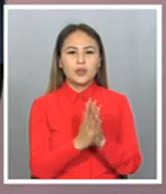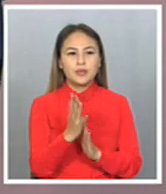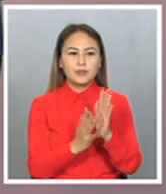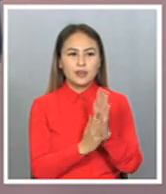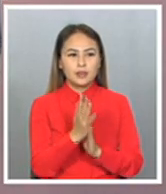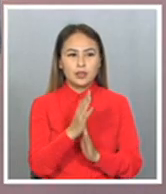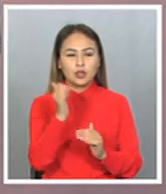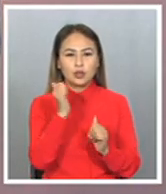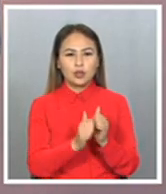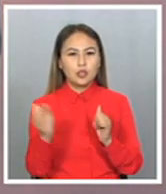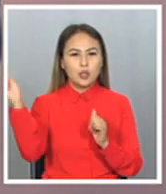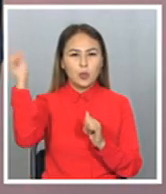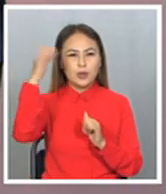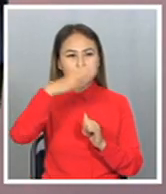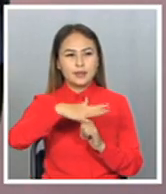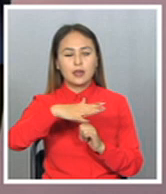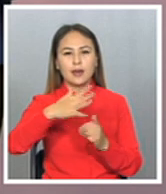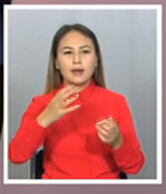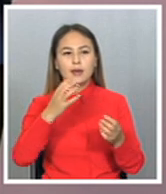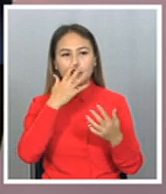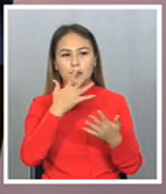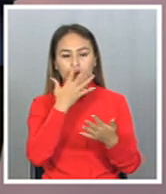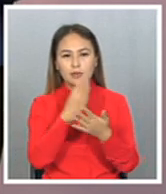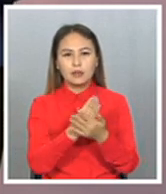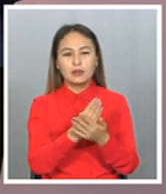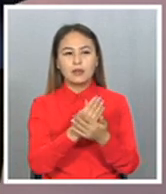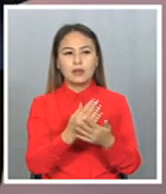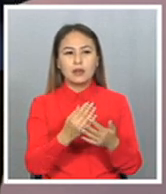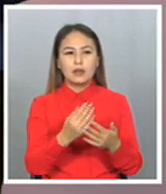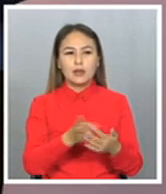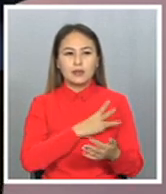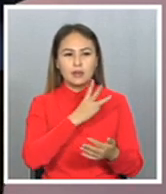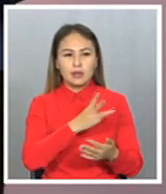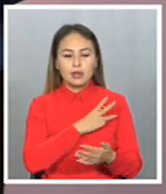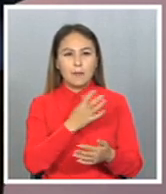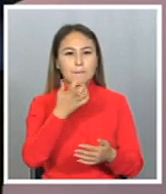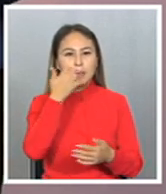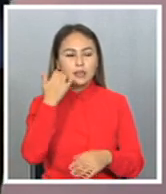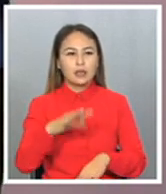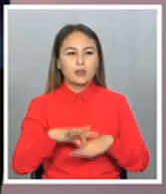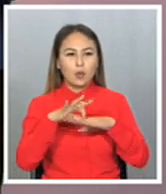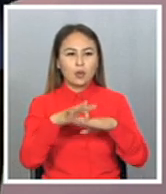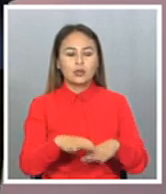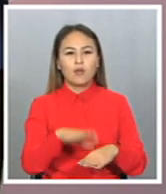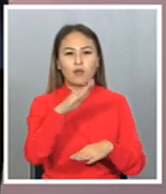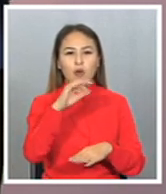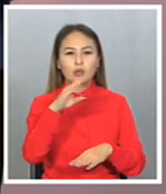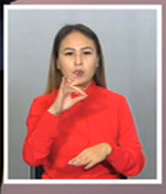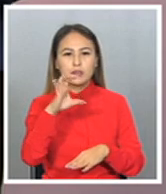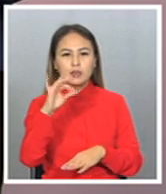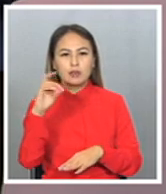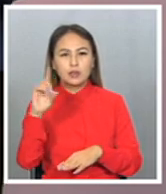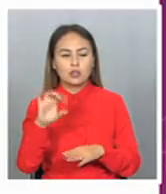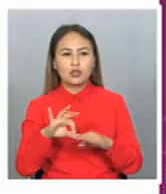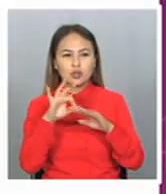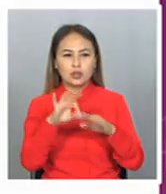Өсімдіктердің күн сәулесінен энергия алып, алған энергияны пайдалана отырып, фотосинтез үдерісі